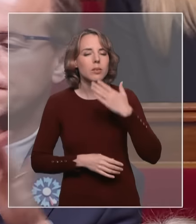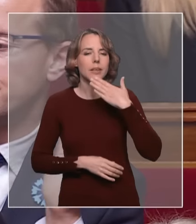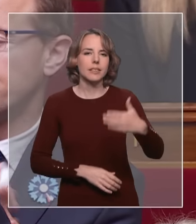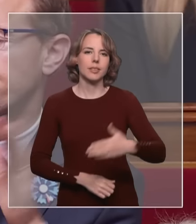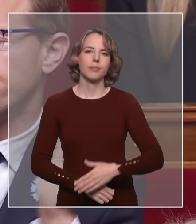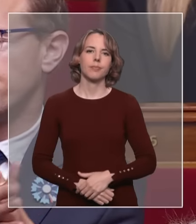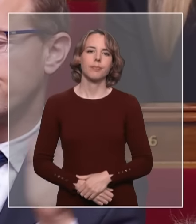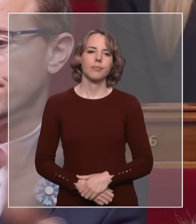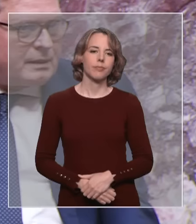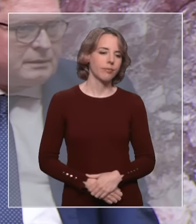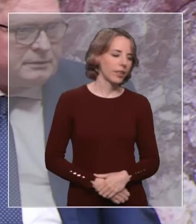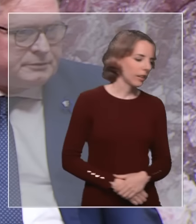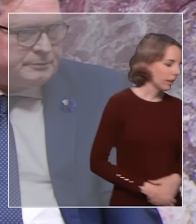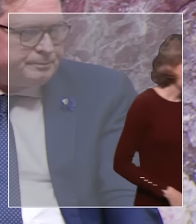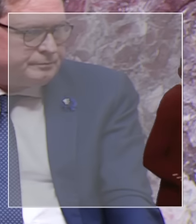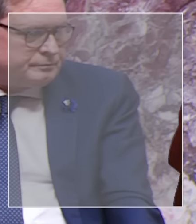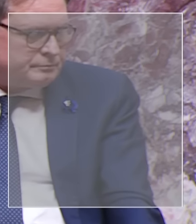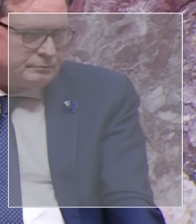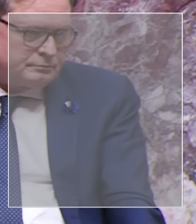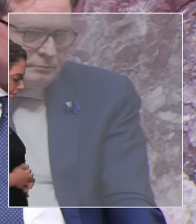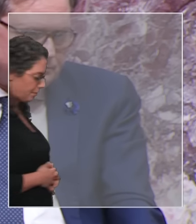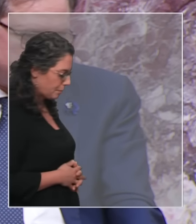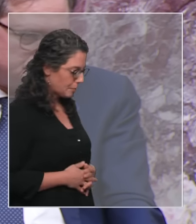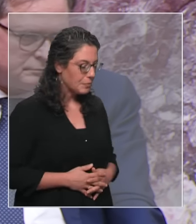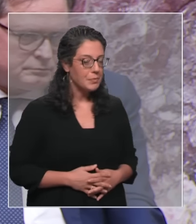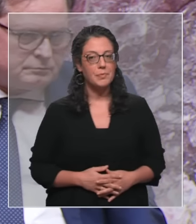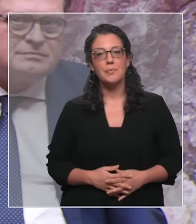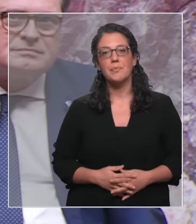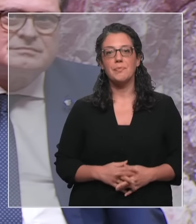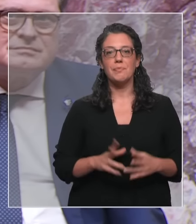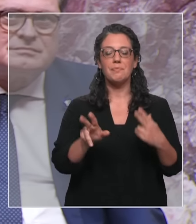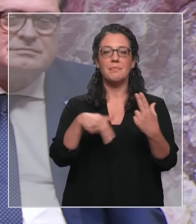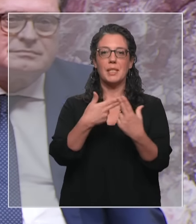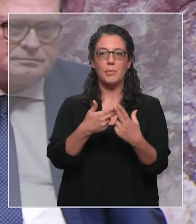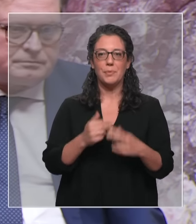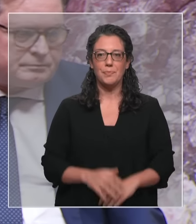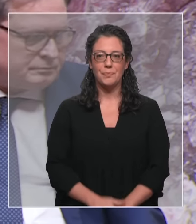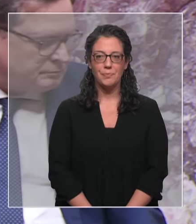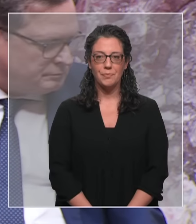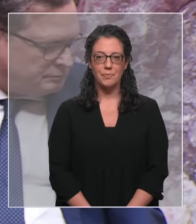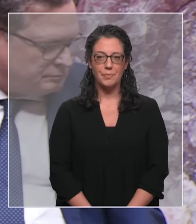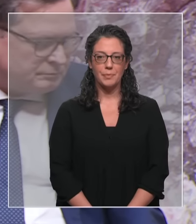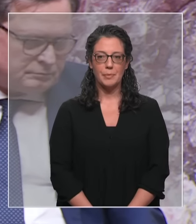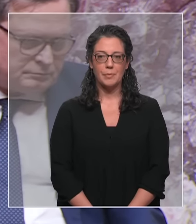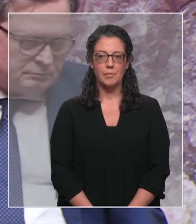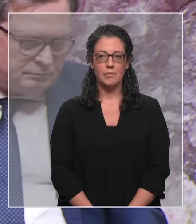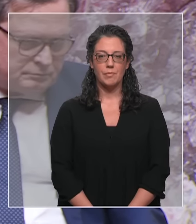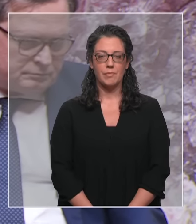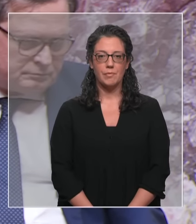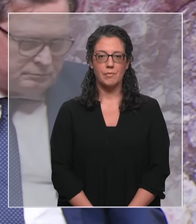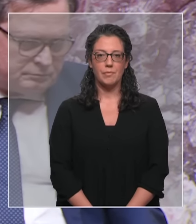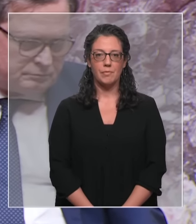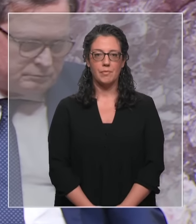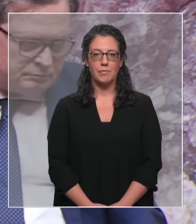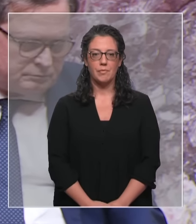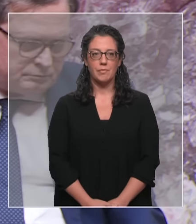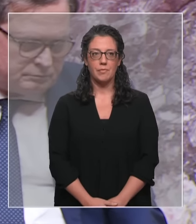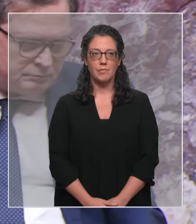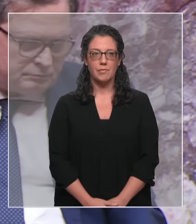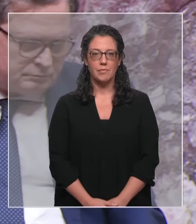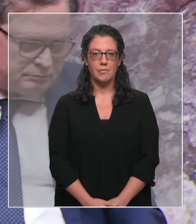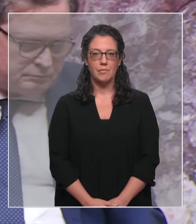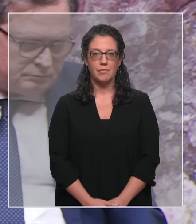Merci beaucoup. La parole est à Madame Agnès Pannier-Runacher, ministre en charge de la transition écologique, de l'énergie, du climat et de la